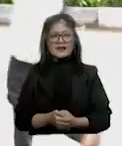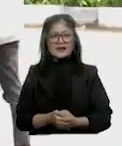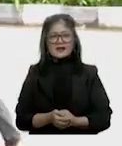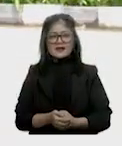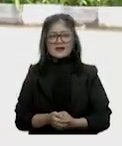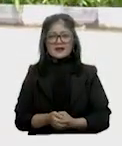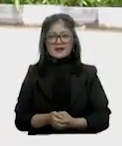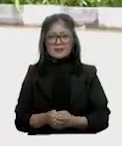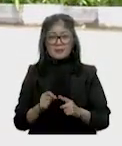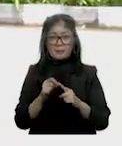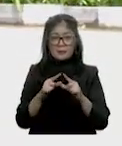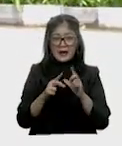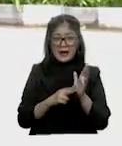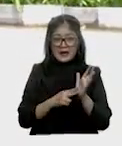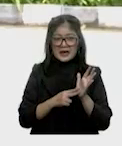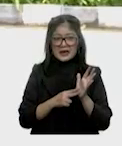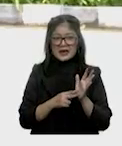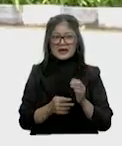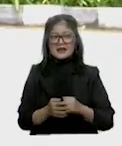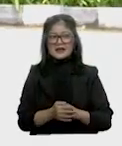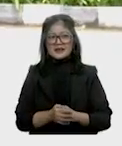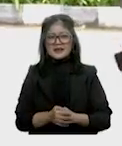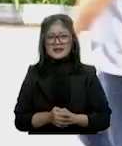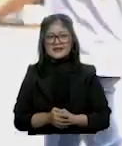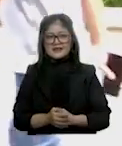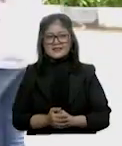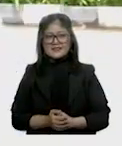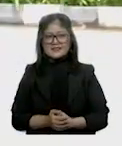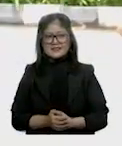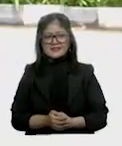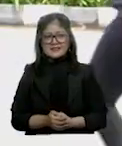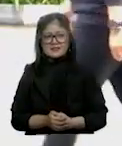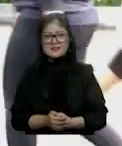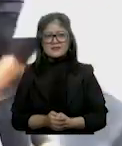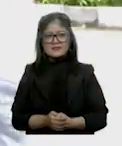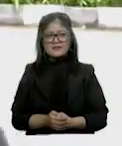PAN. Ya. Prabowo siapa aja, Pak?